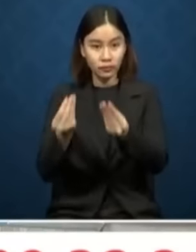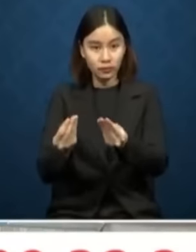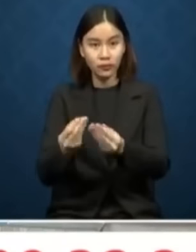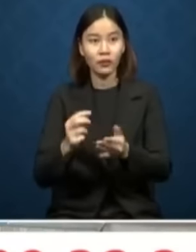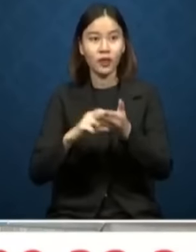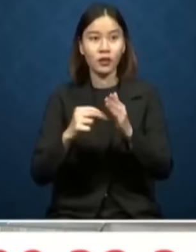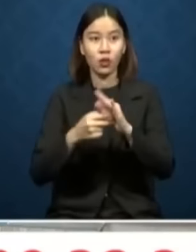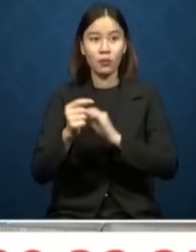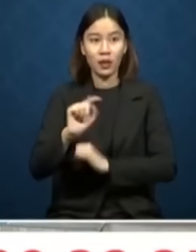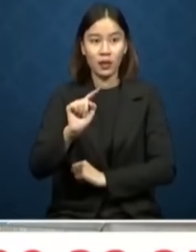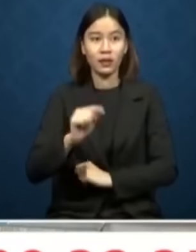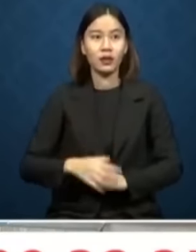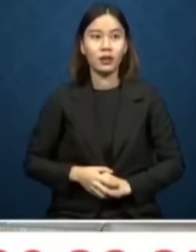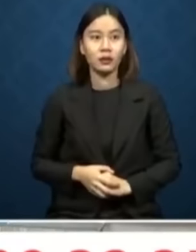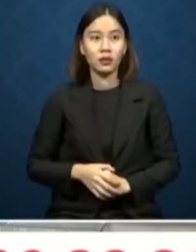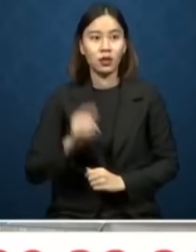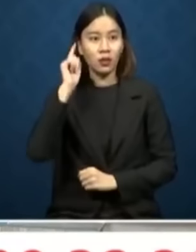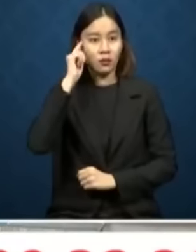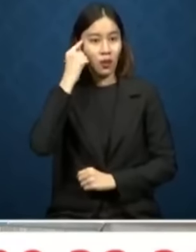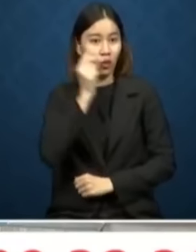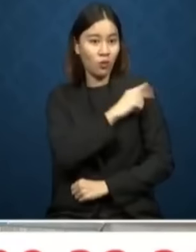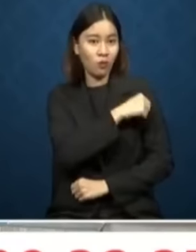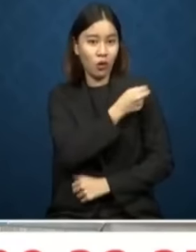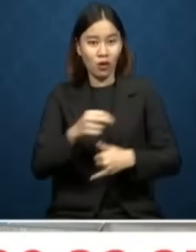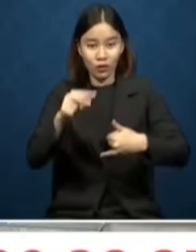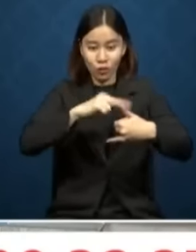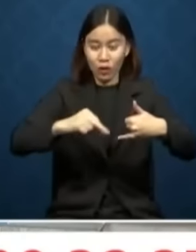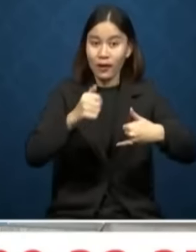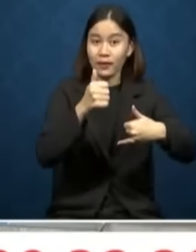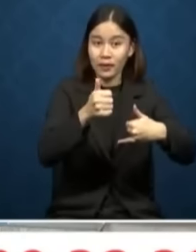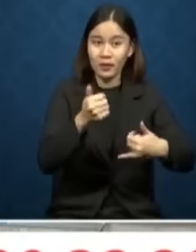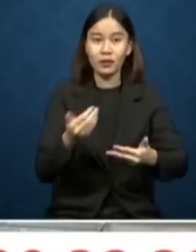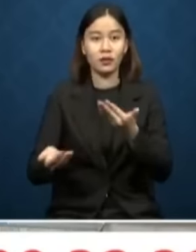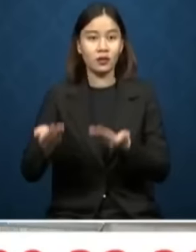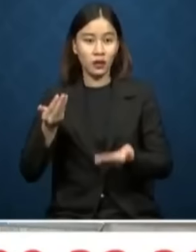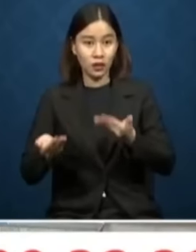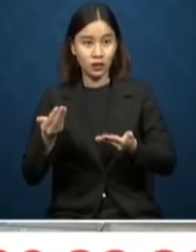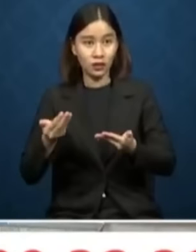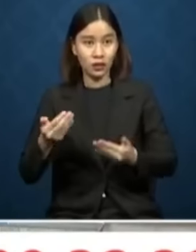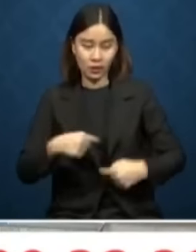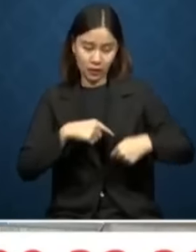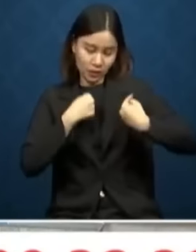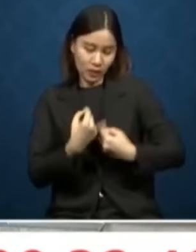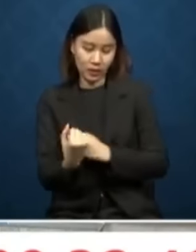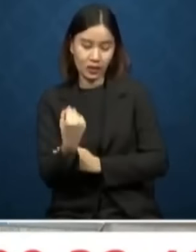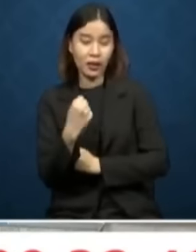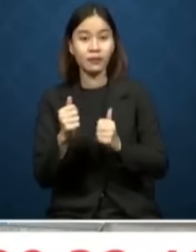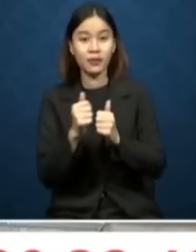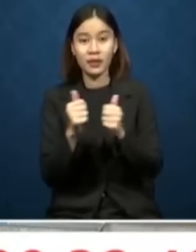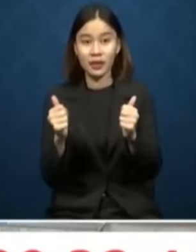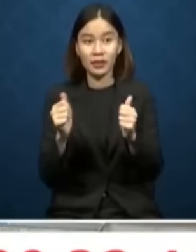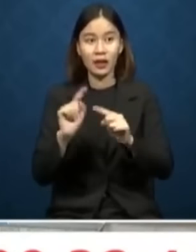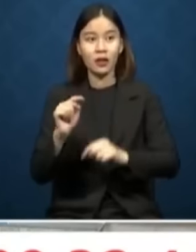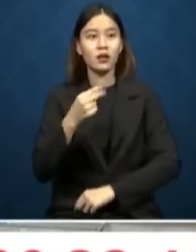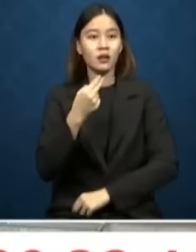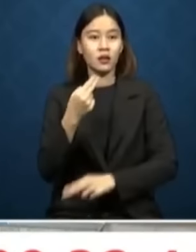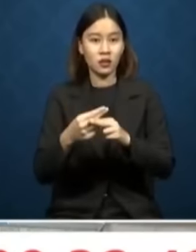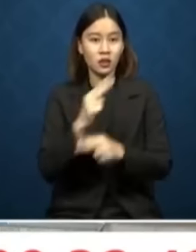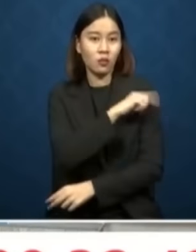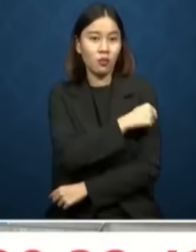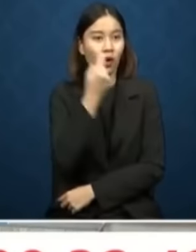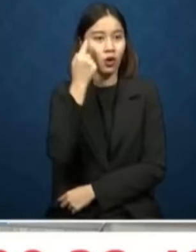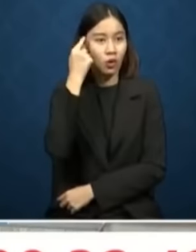ว่าไม่รู้ว่าหมอโรงพยาบาลตำรวจรักษาดีหรือว่าท่านมีกำลังใจดีผมรู้ชื่อหมอนะครับ